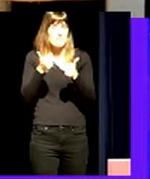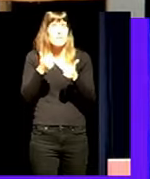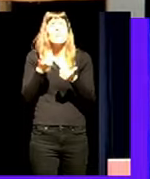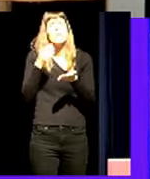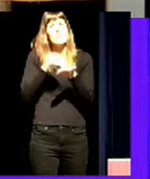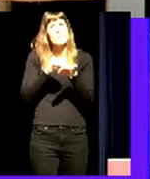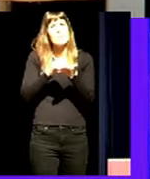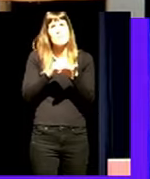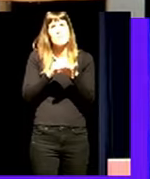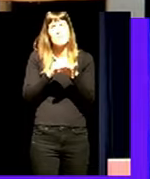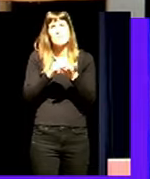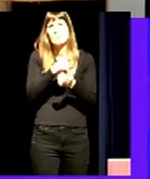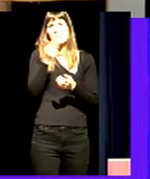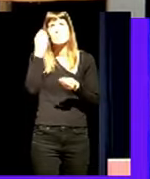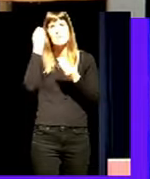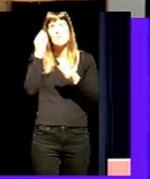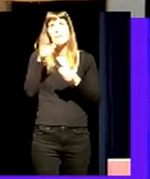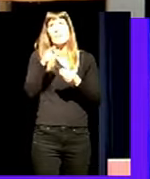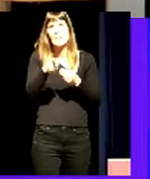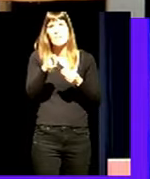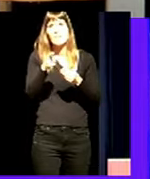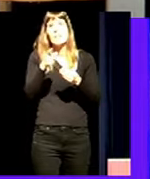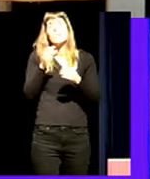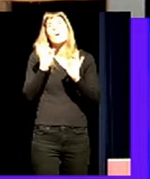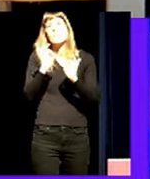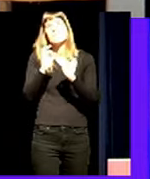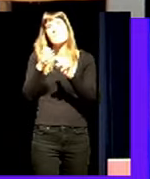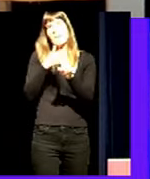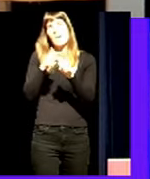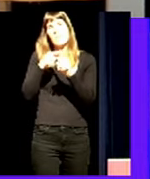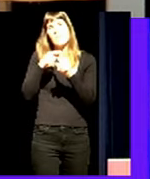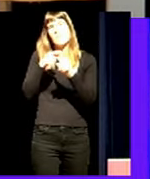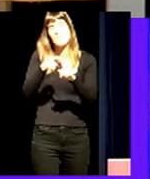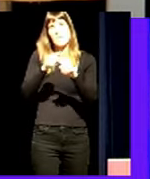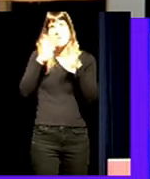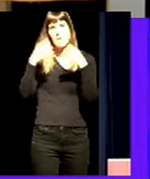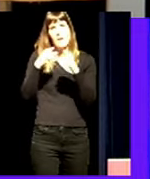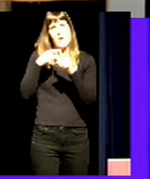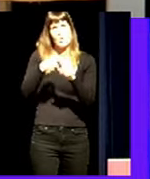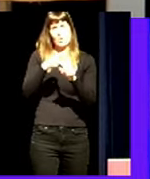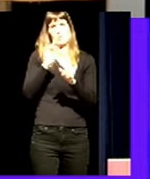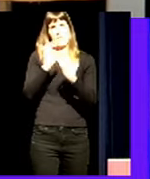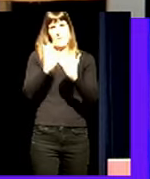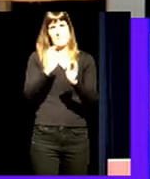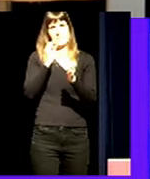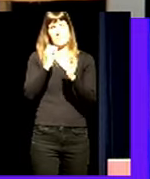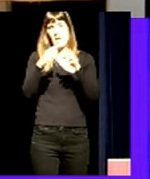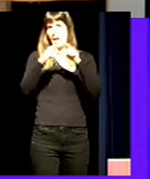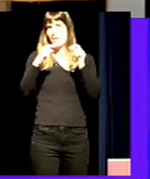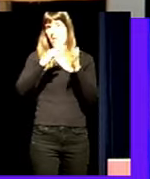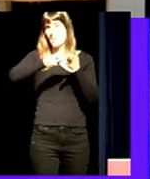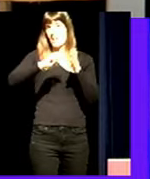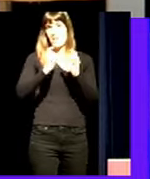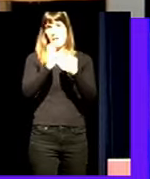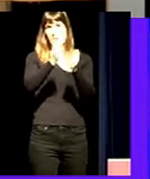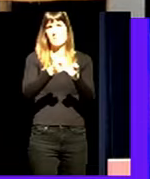ez da, inigo horrela, bueno, eta hau eraso eta zibera erasoetan ipini alditzakegu fokua. Claro, zen eta azken finean ez da